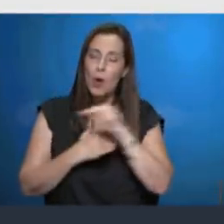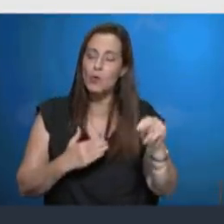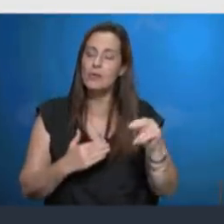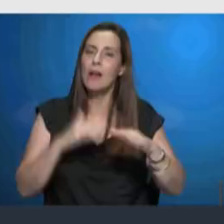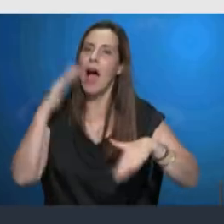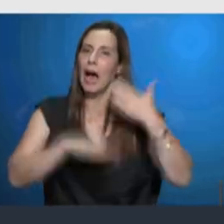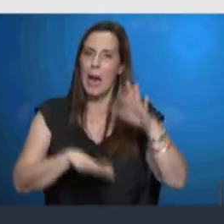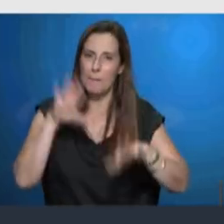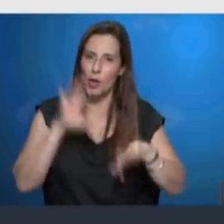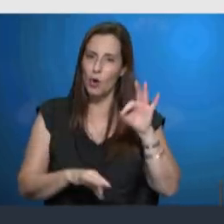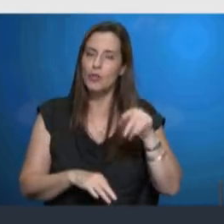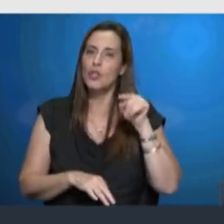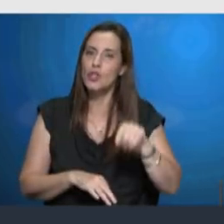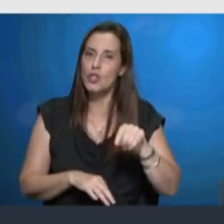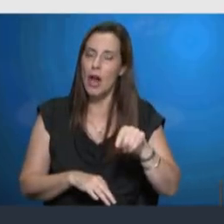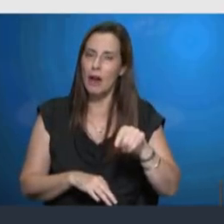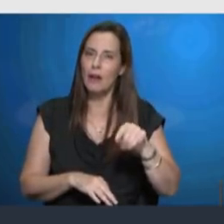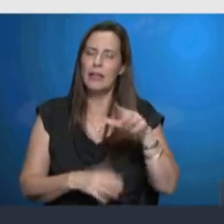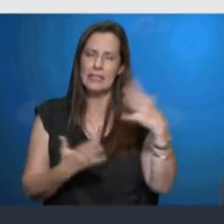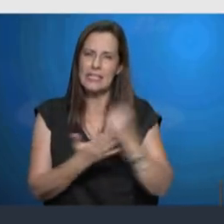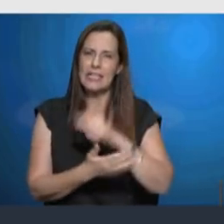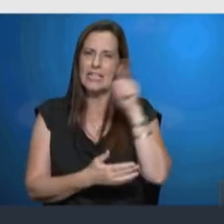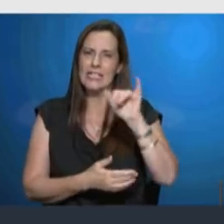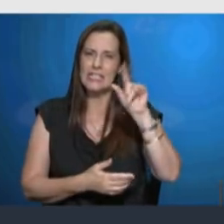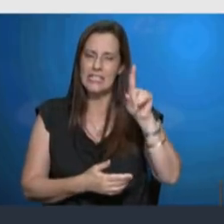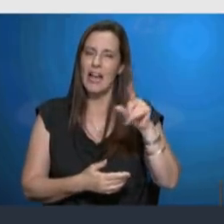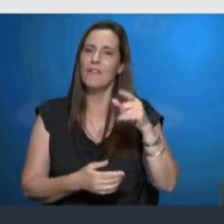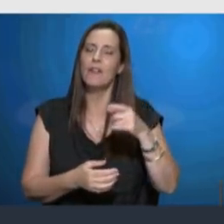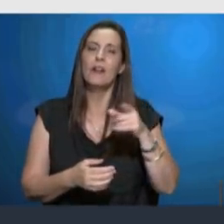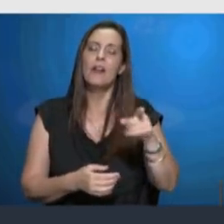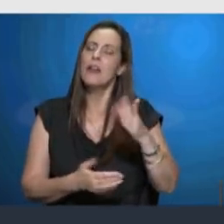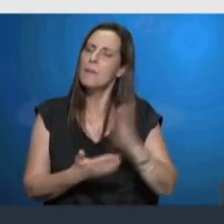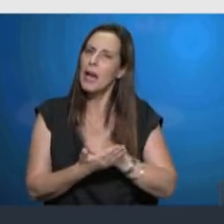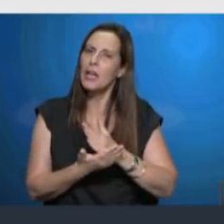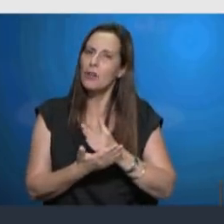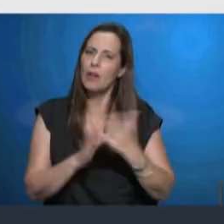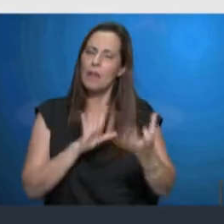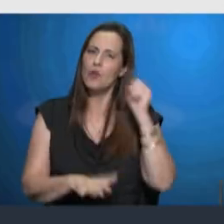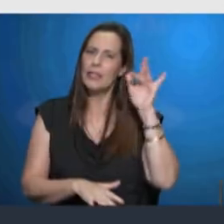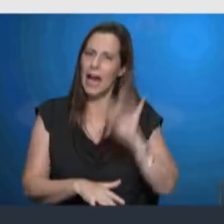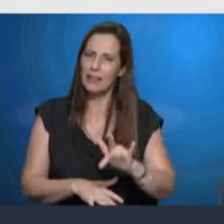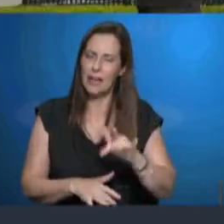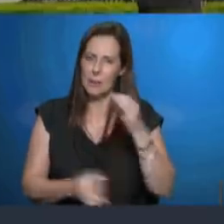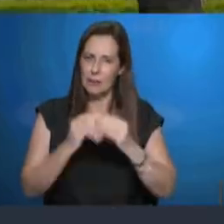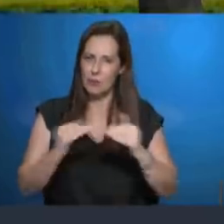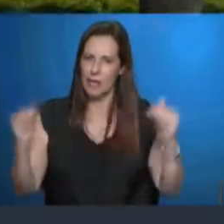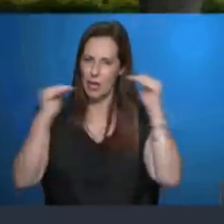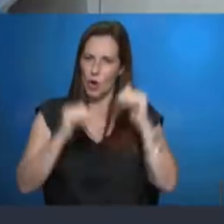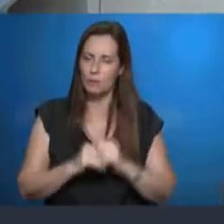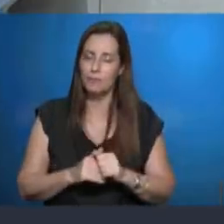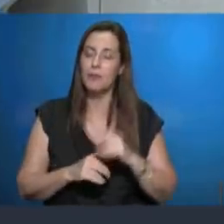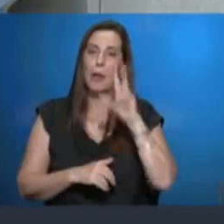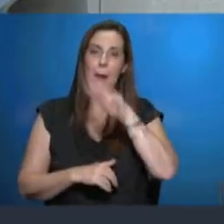לאחר הבחירות, שבהן ניצח זיו דשא, כי גמול על עבודתם החליט למשוך את העתירה נגדם מבגץ.